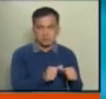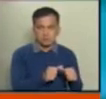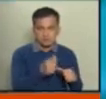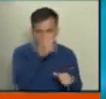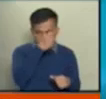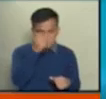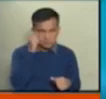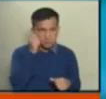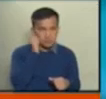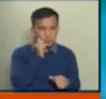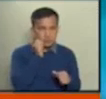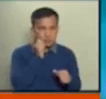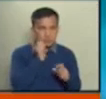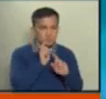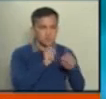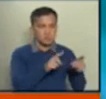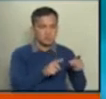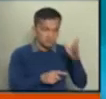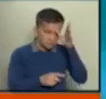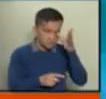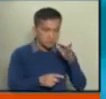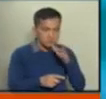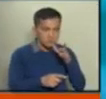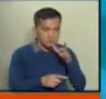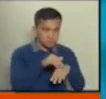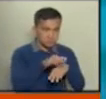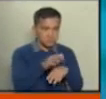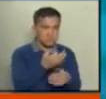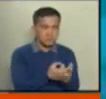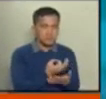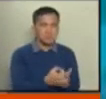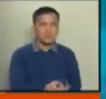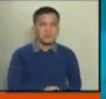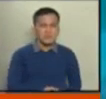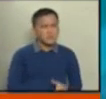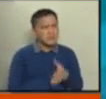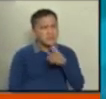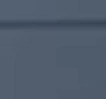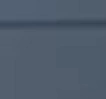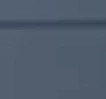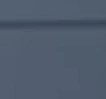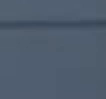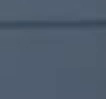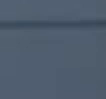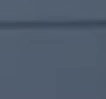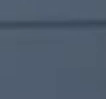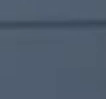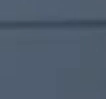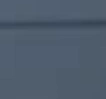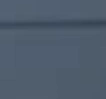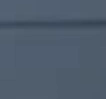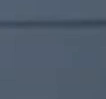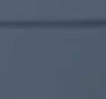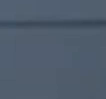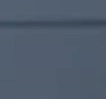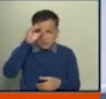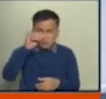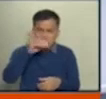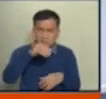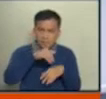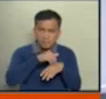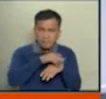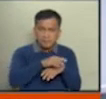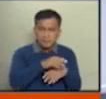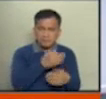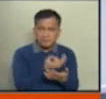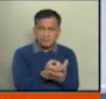kasi lagi mo pumunta sa magulang na lalaki. Pinapadala nila ng pera. Tignan mo na, magulang ni lalaki, napunta pinapadalan... po